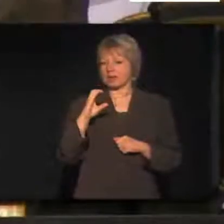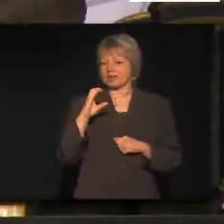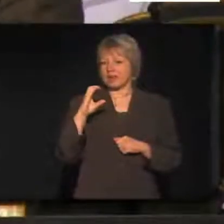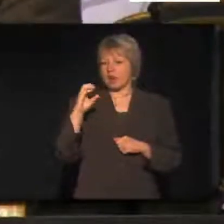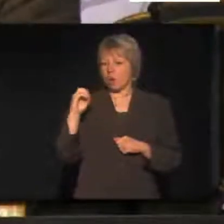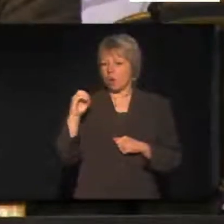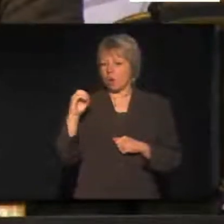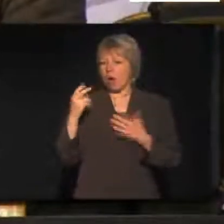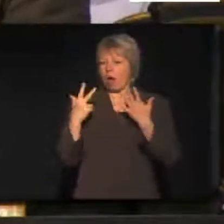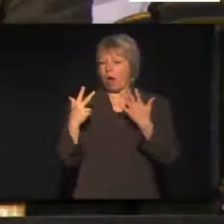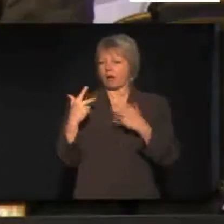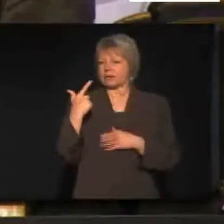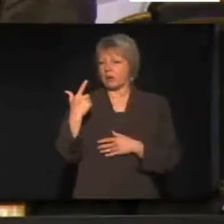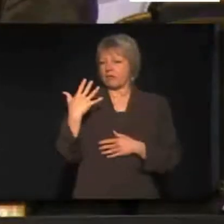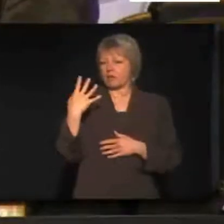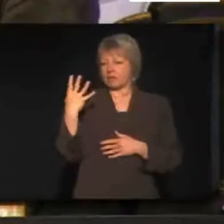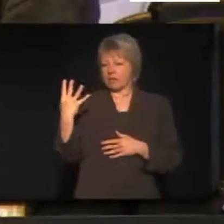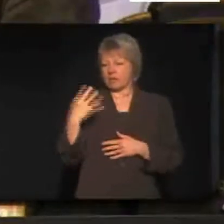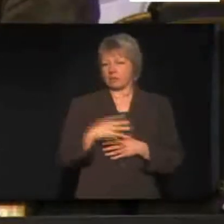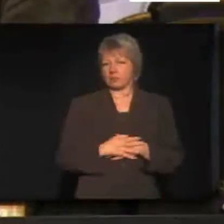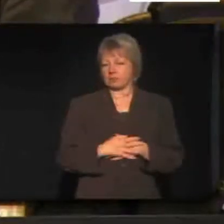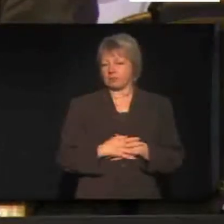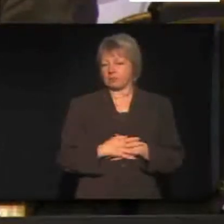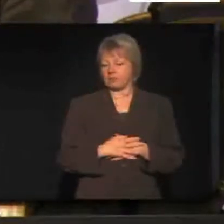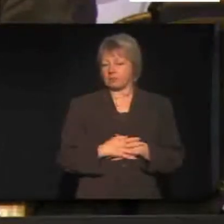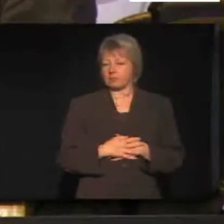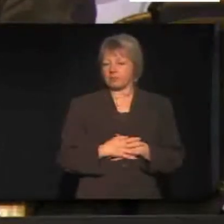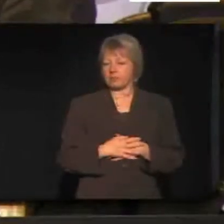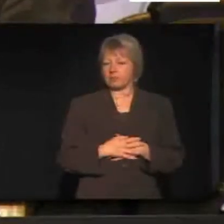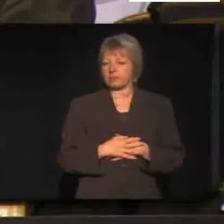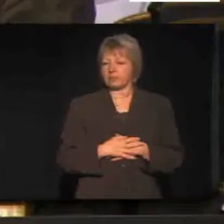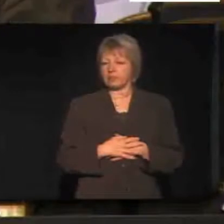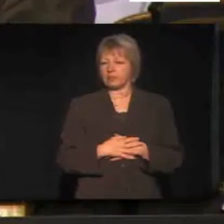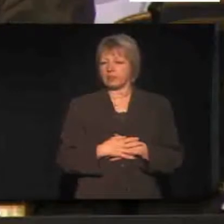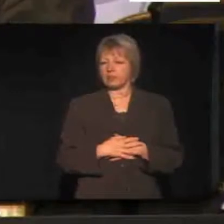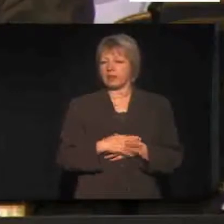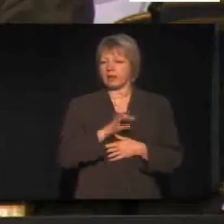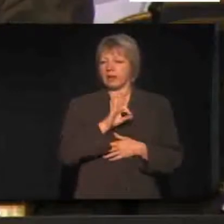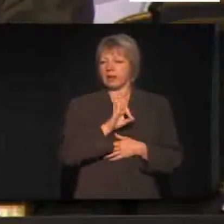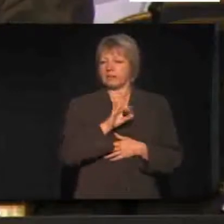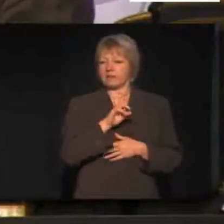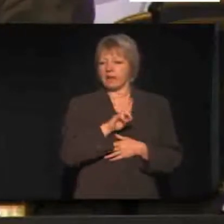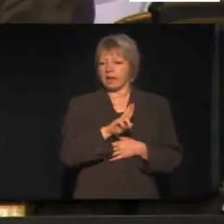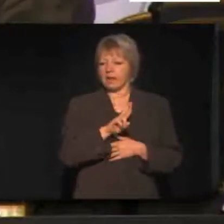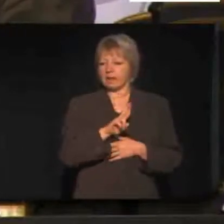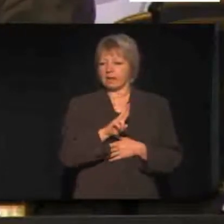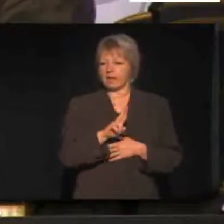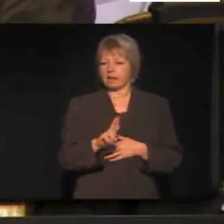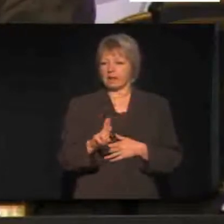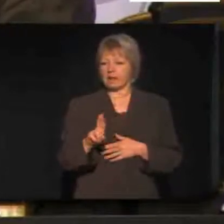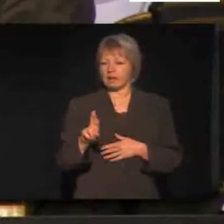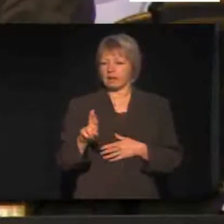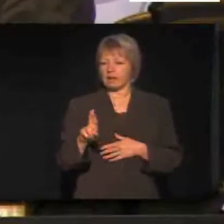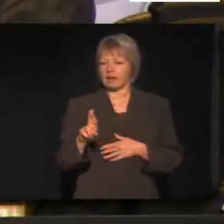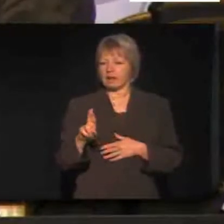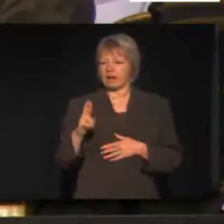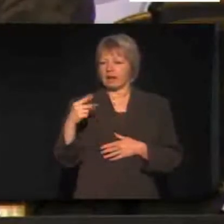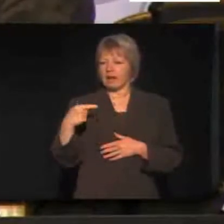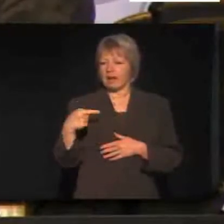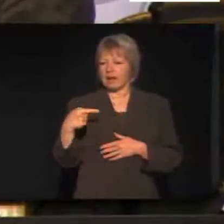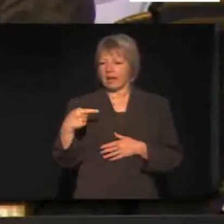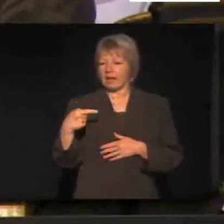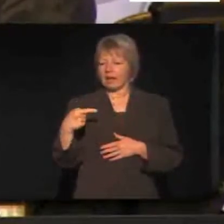Otto 8254 nächstes Frieda Richard Georg